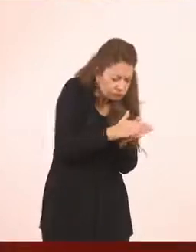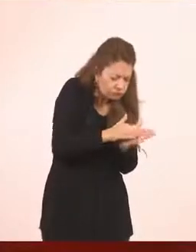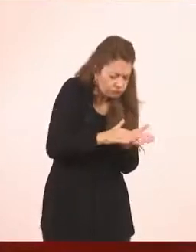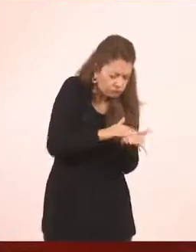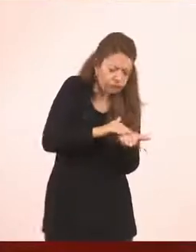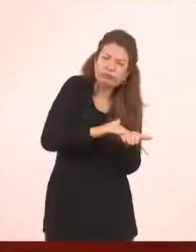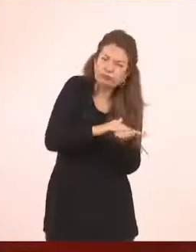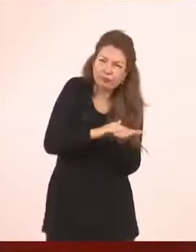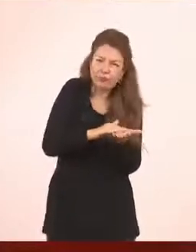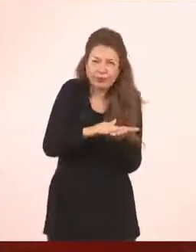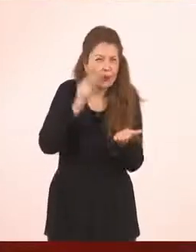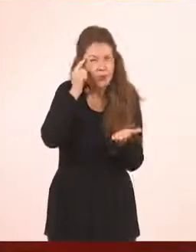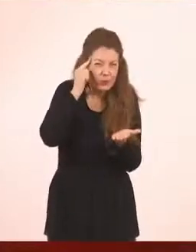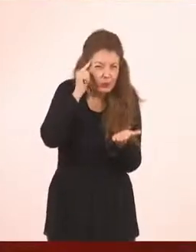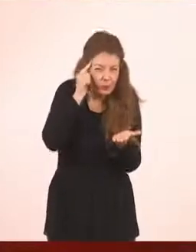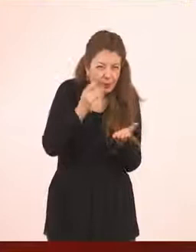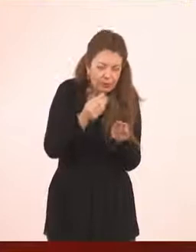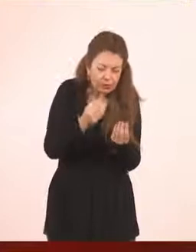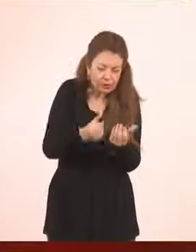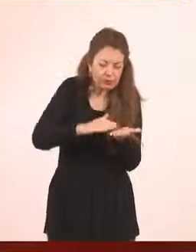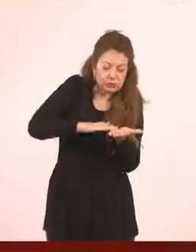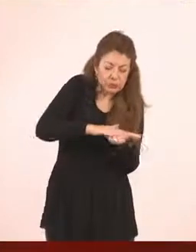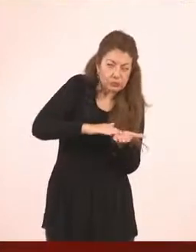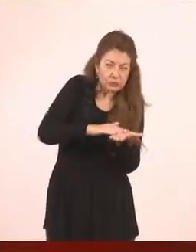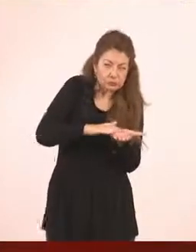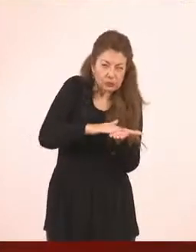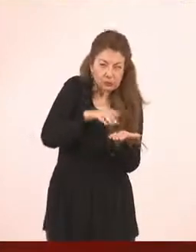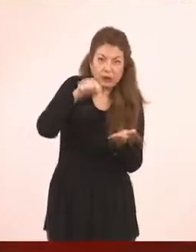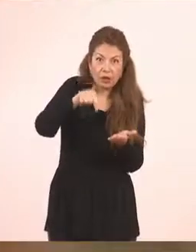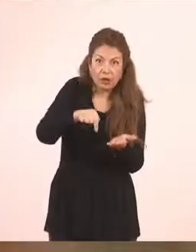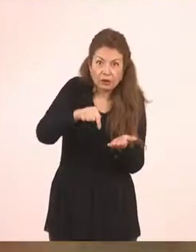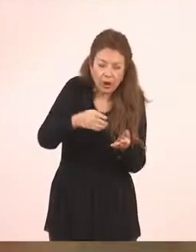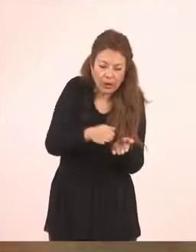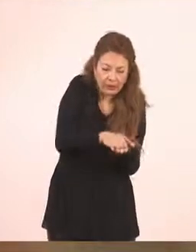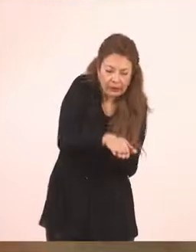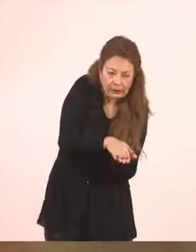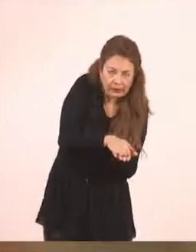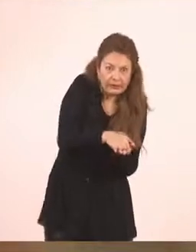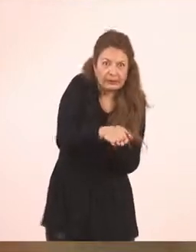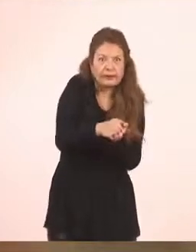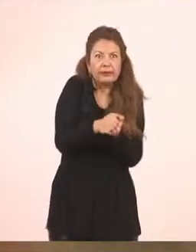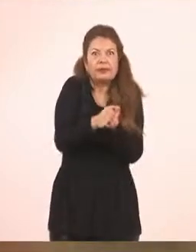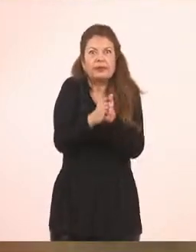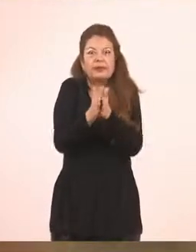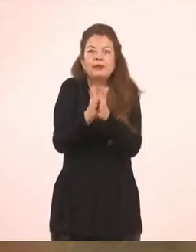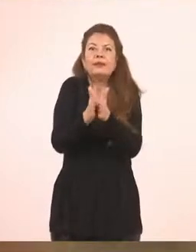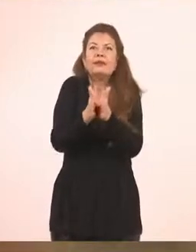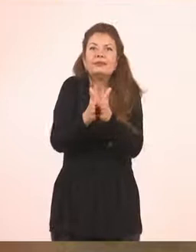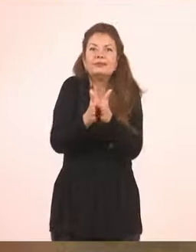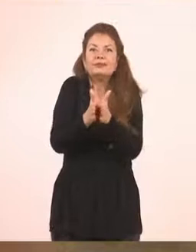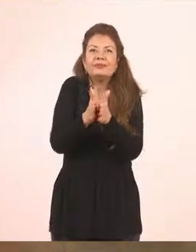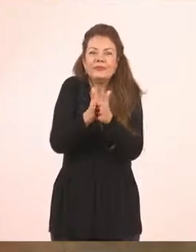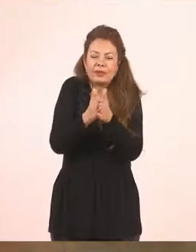άλλο κόλπο για να γίνει ακόμα πιο καλά η μίξη. Θα το σηκώσουμε λίγο στον αέρα. Ναι. Το κάνουμε λίγο, να